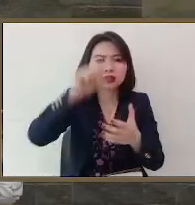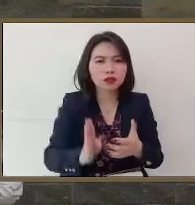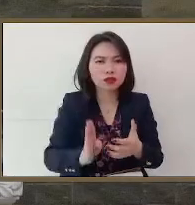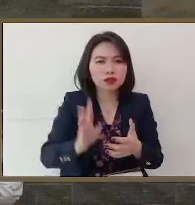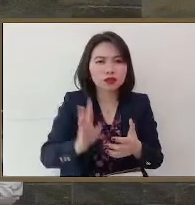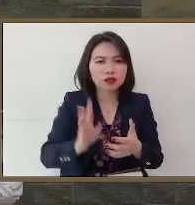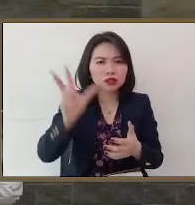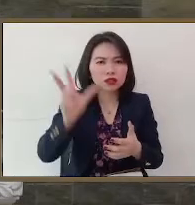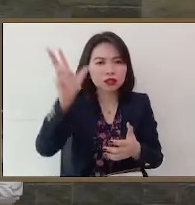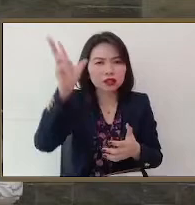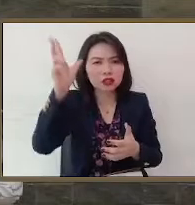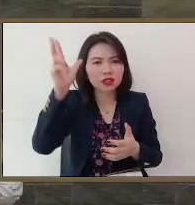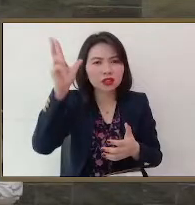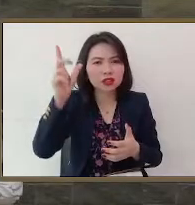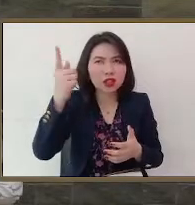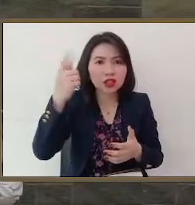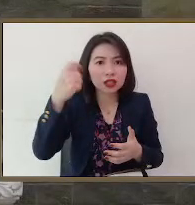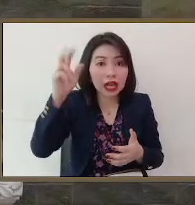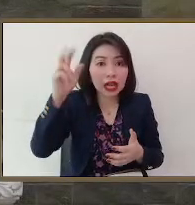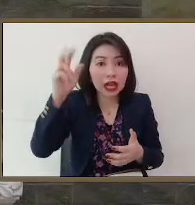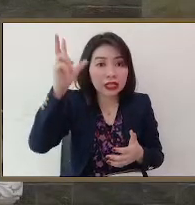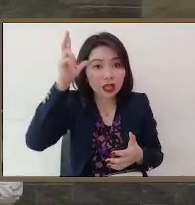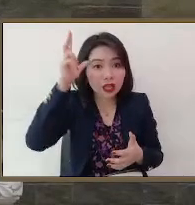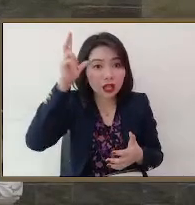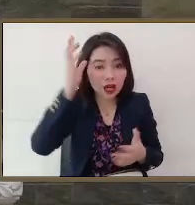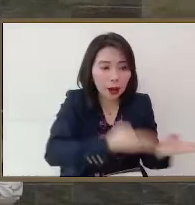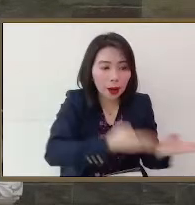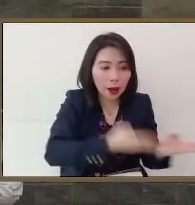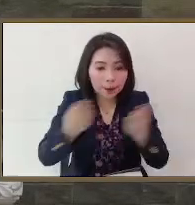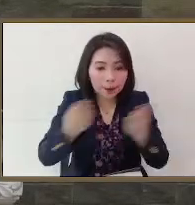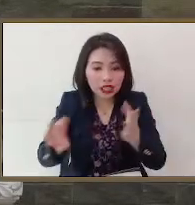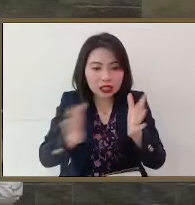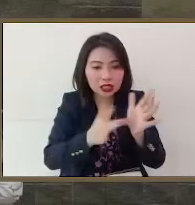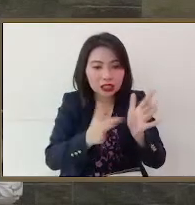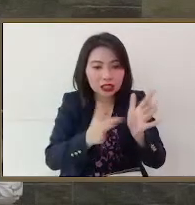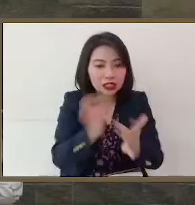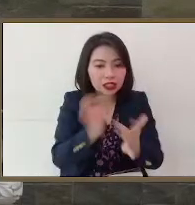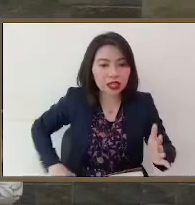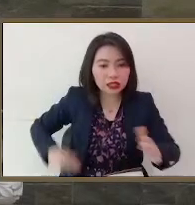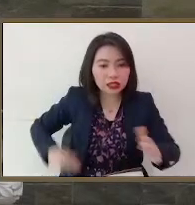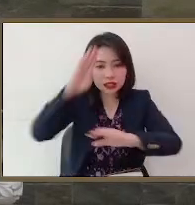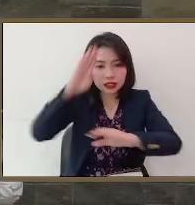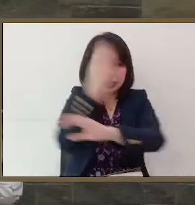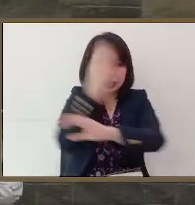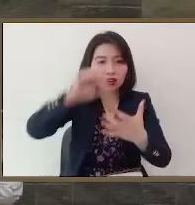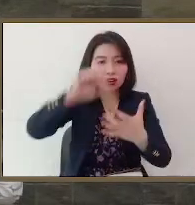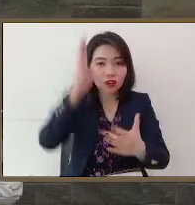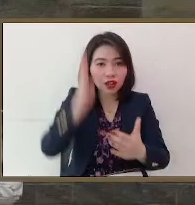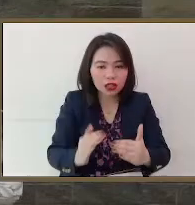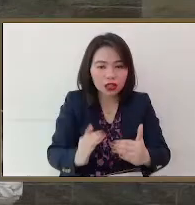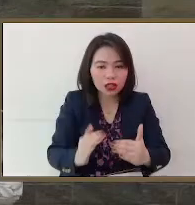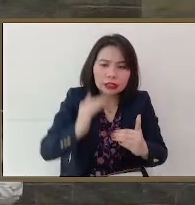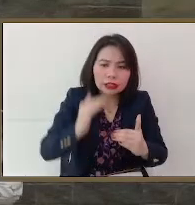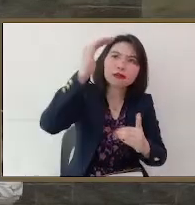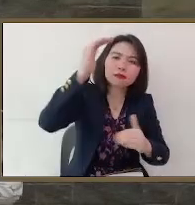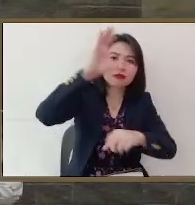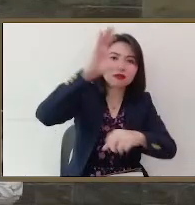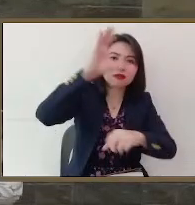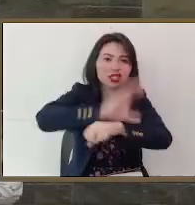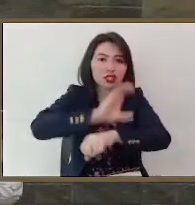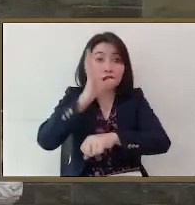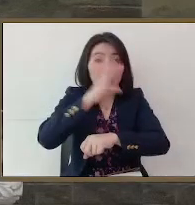devil took the Son of God into the temple of God. And the devil opened the scripture.